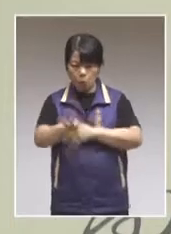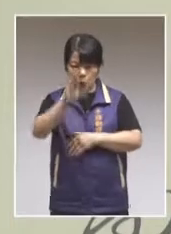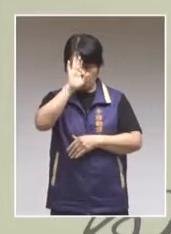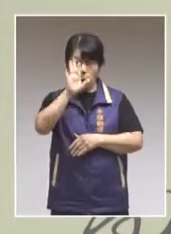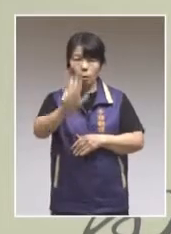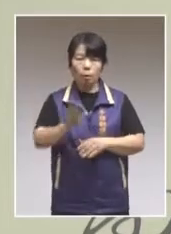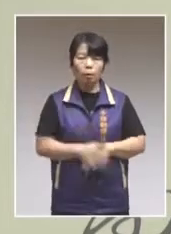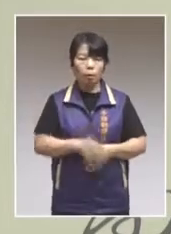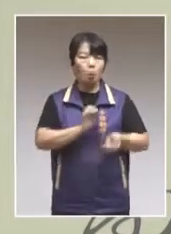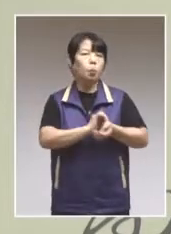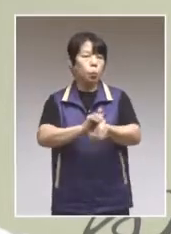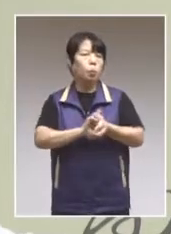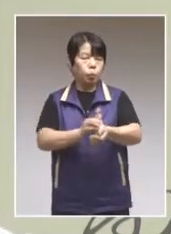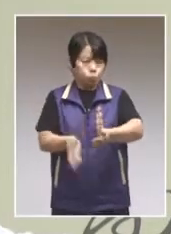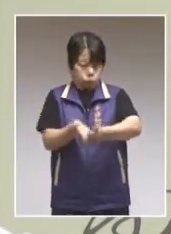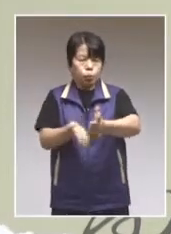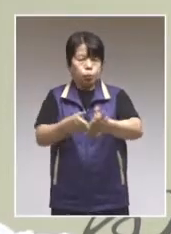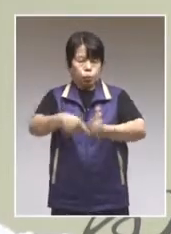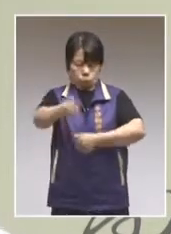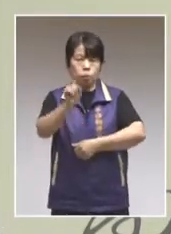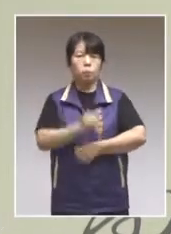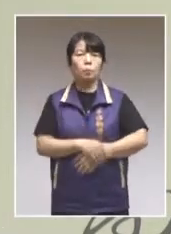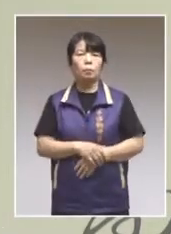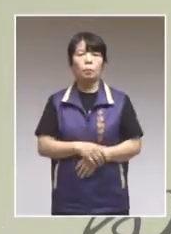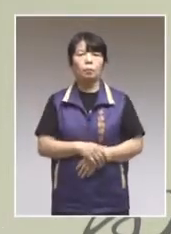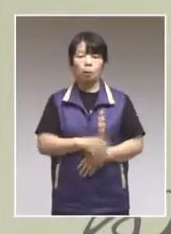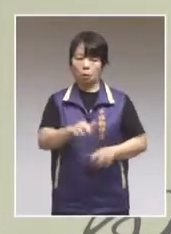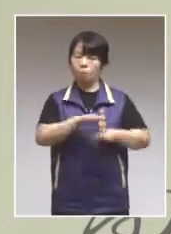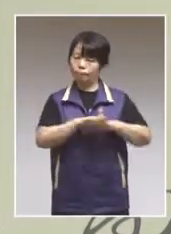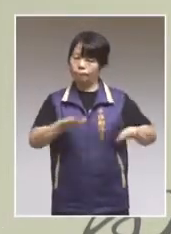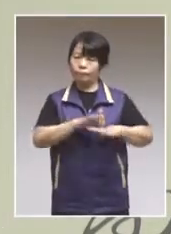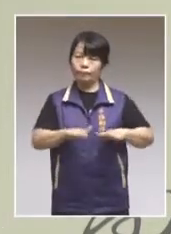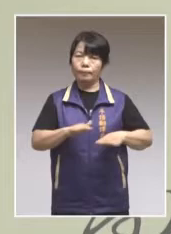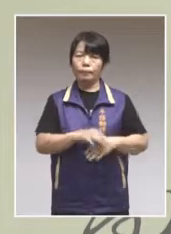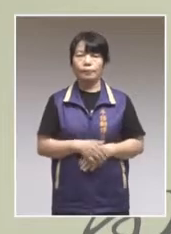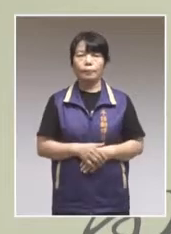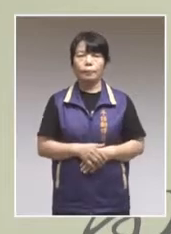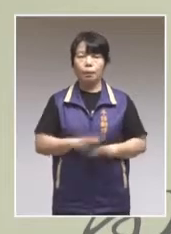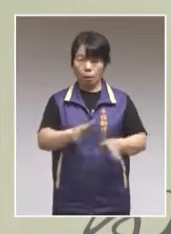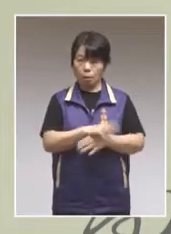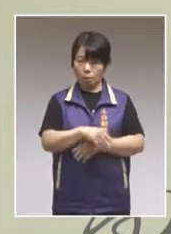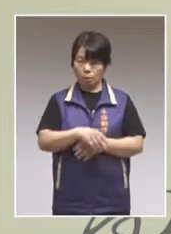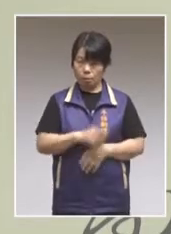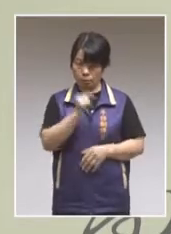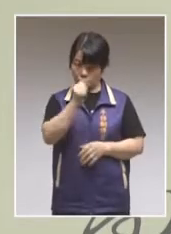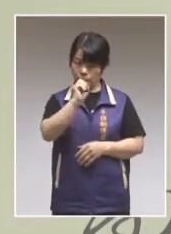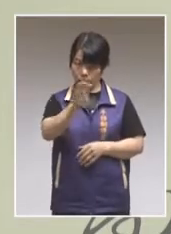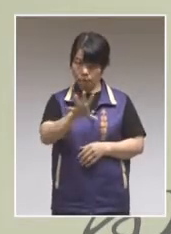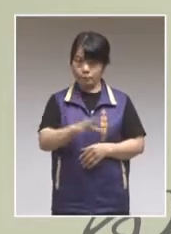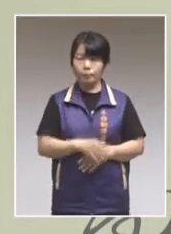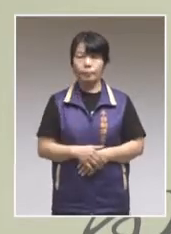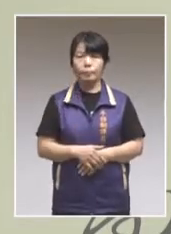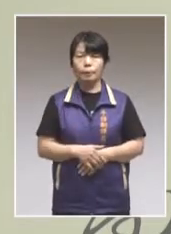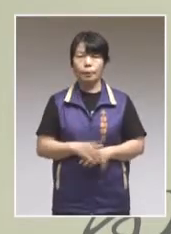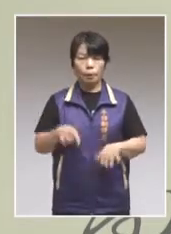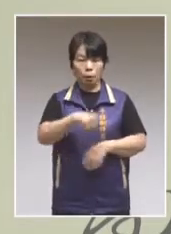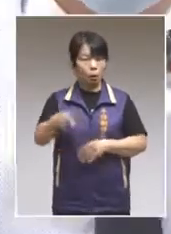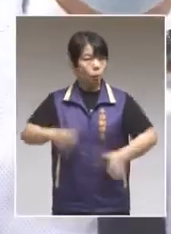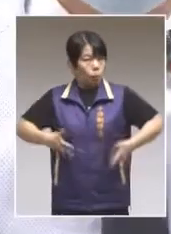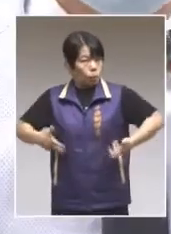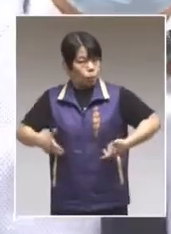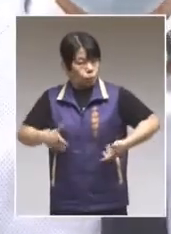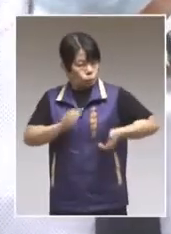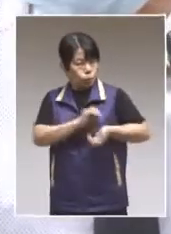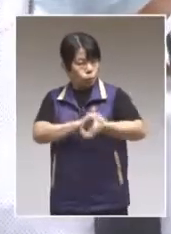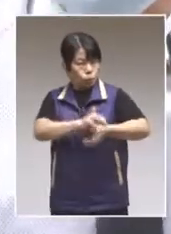去，这样子会比较安全。那我们要再特别强调一件事情，就是说，哎，我们有一些紧急送